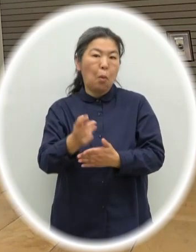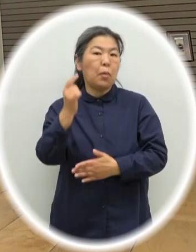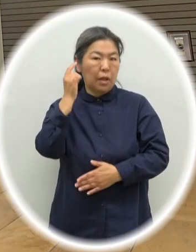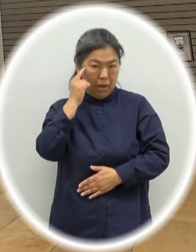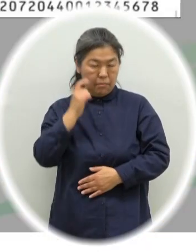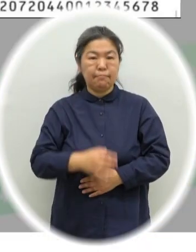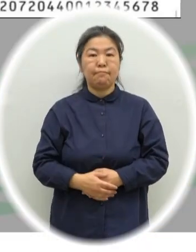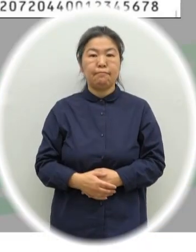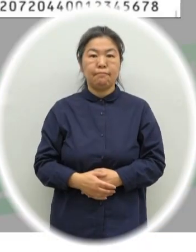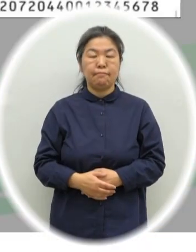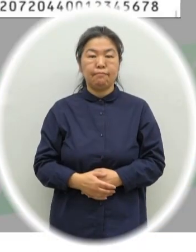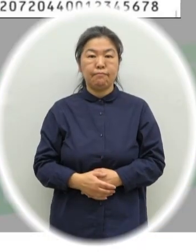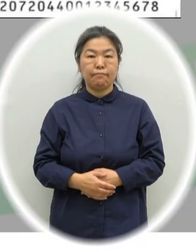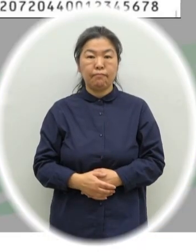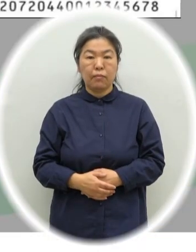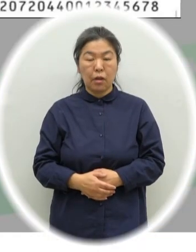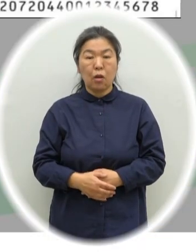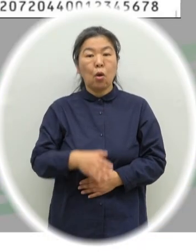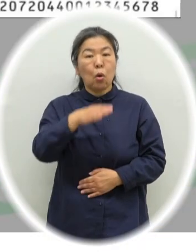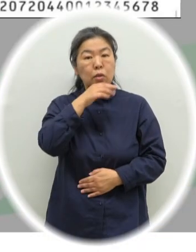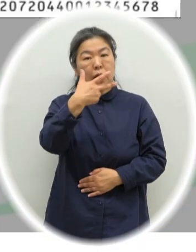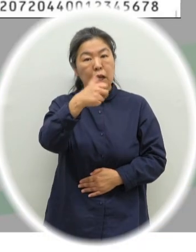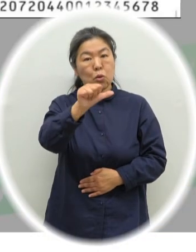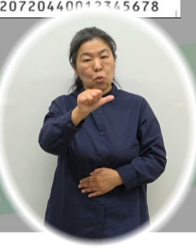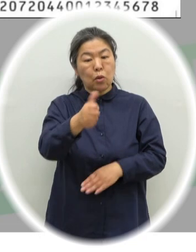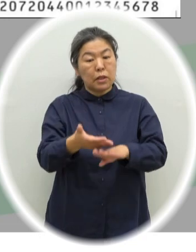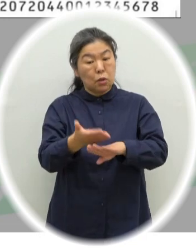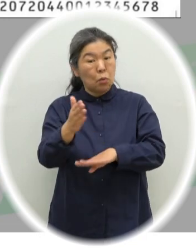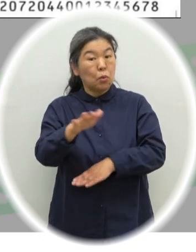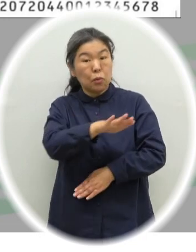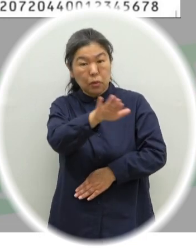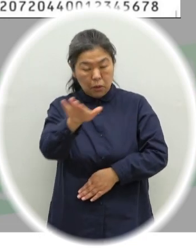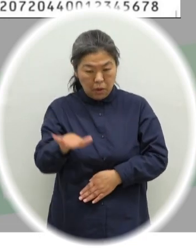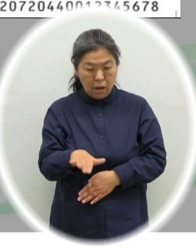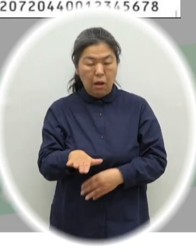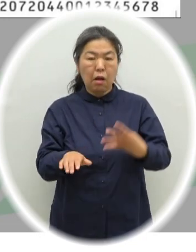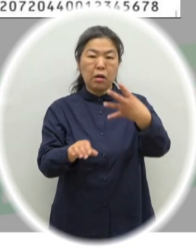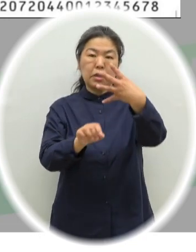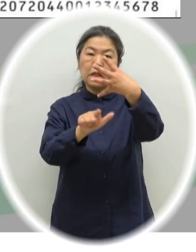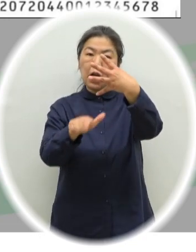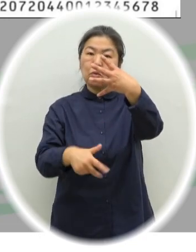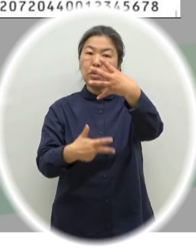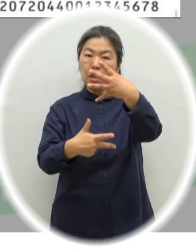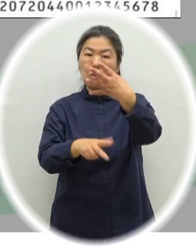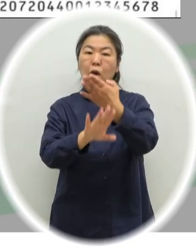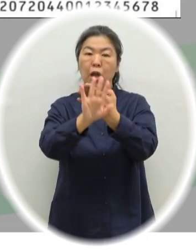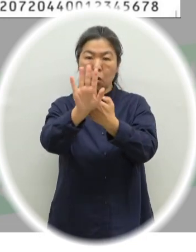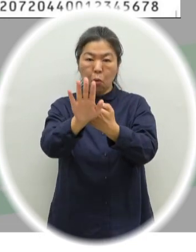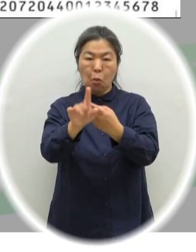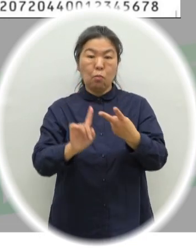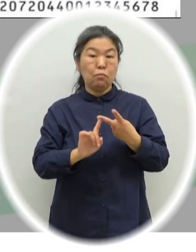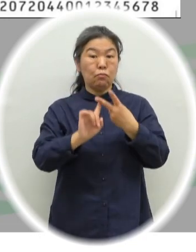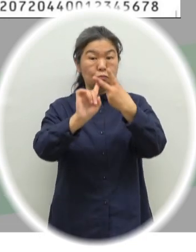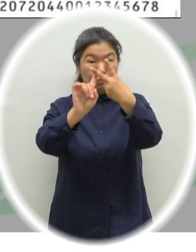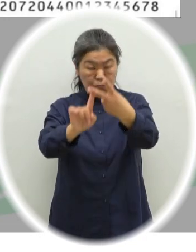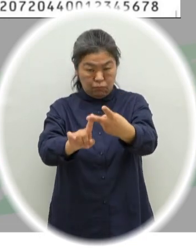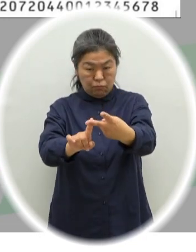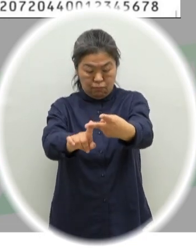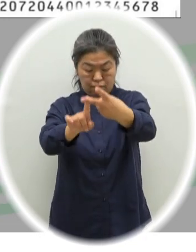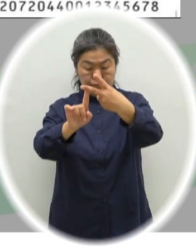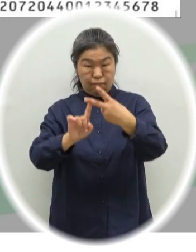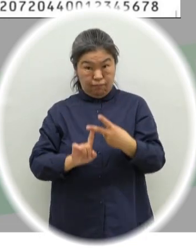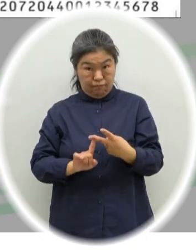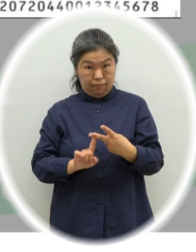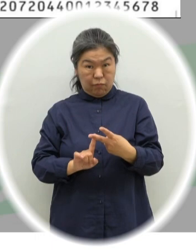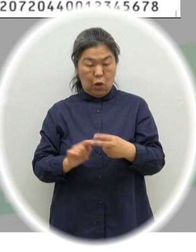。 対象となる75歳以上の方には4月7日以降、接種券が入った封筒が